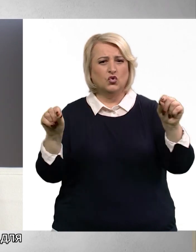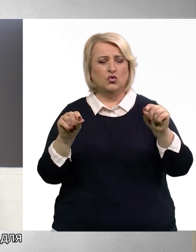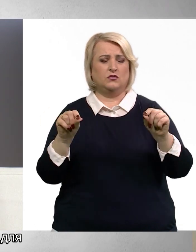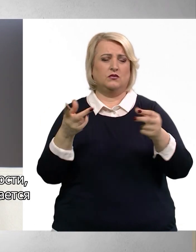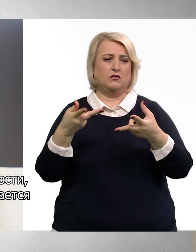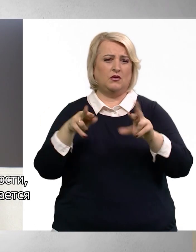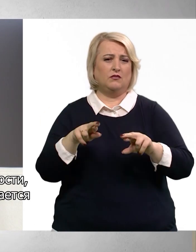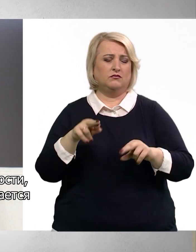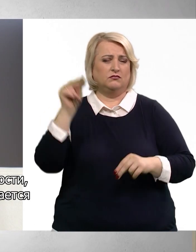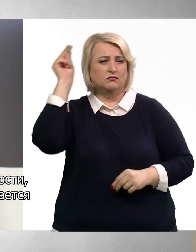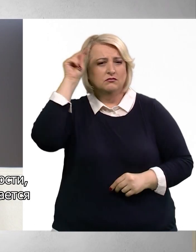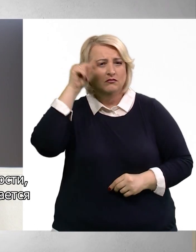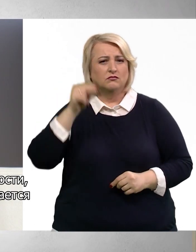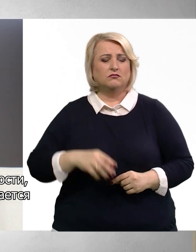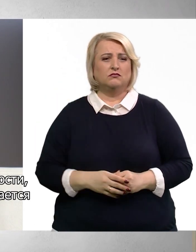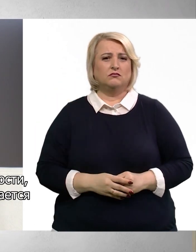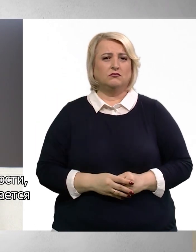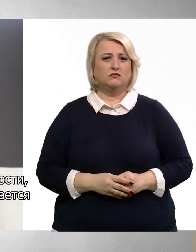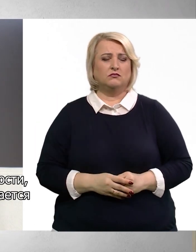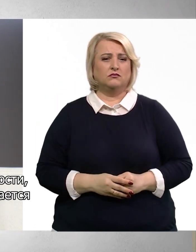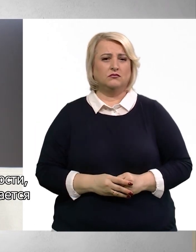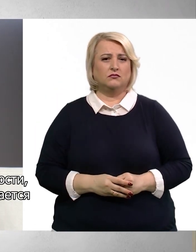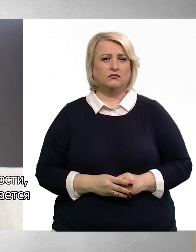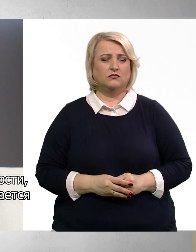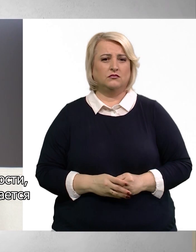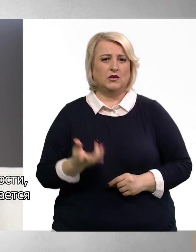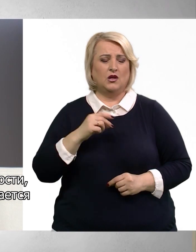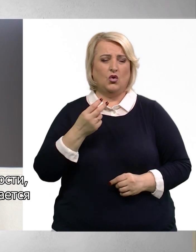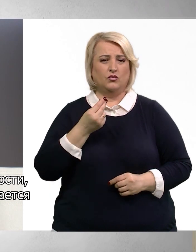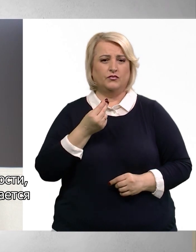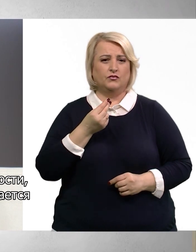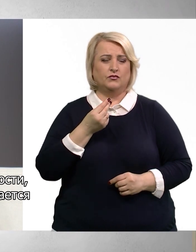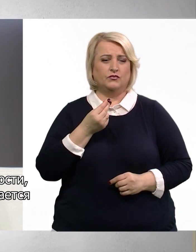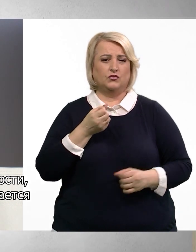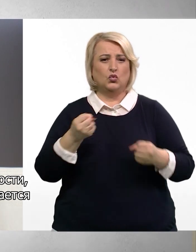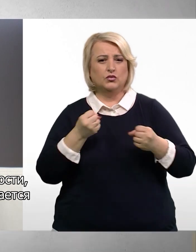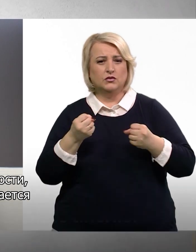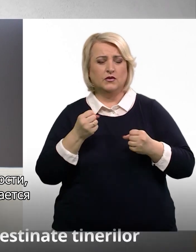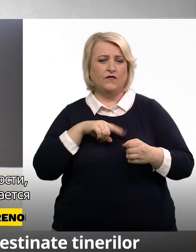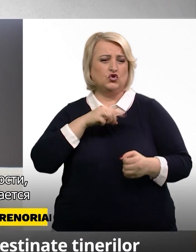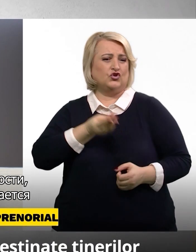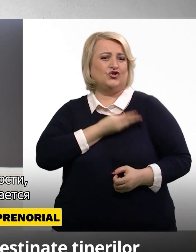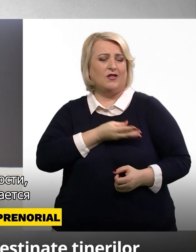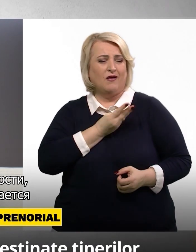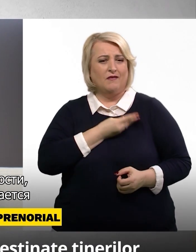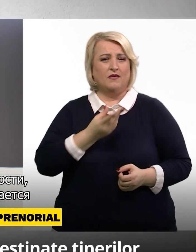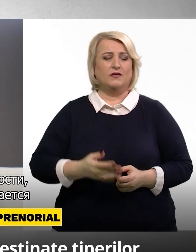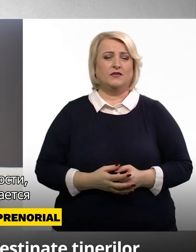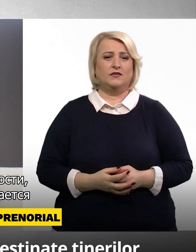formarea lor, pentru deci, consolidarea spiritului lor de inițiativă,